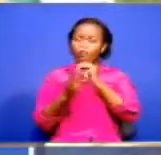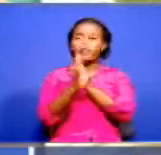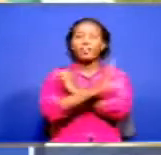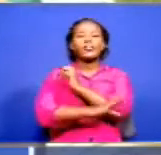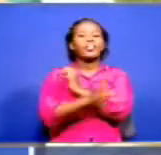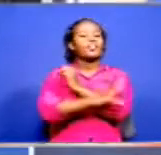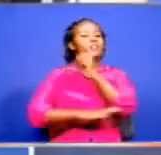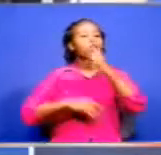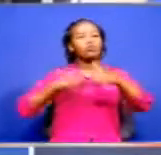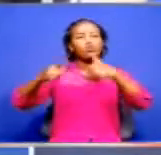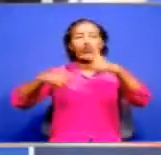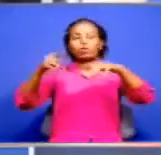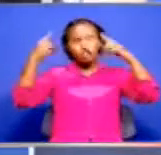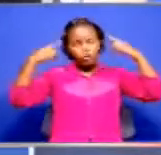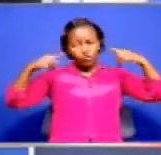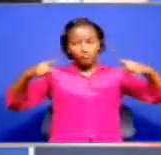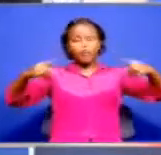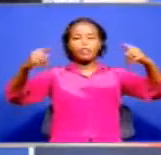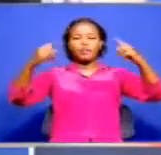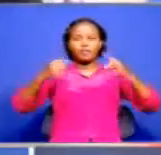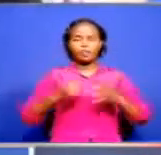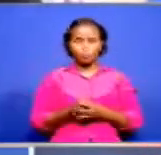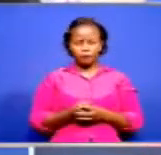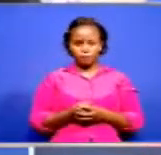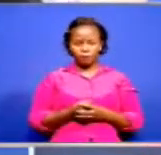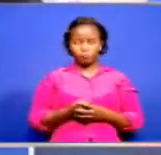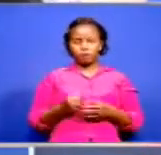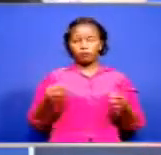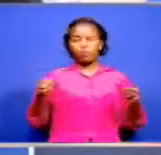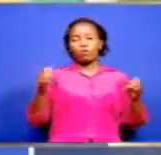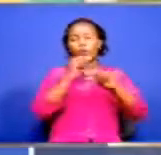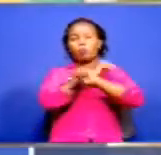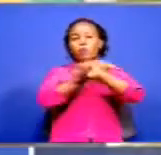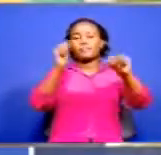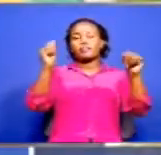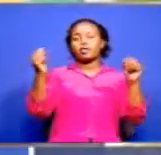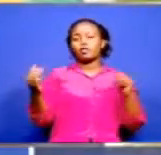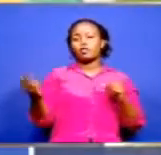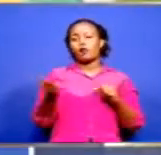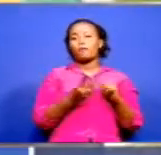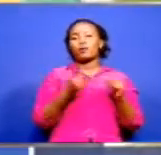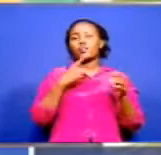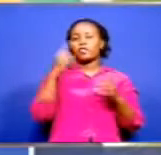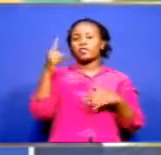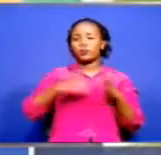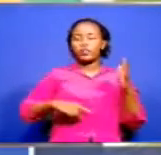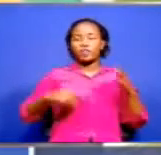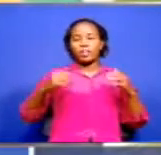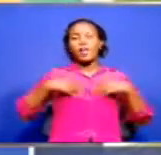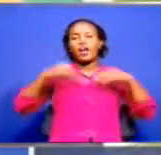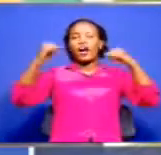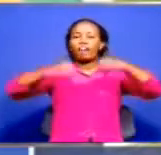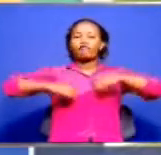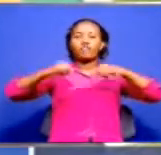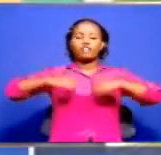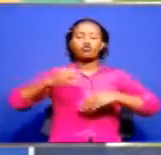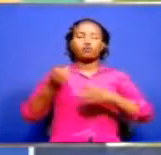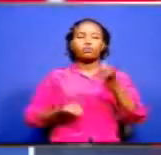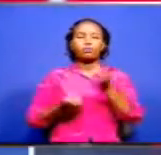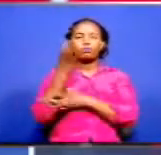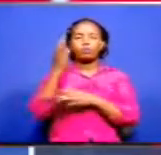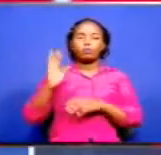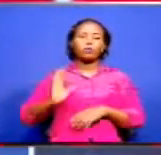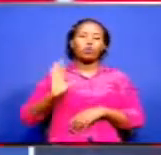utaendelea kuimarika. Kwenye taarifa ya pamoja, Rais Kenyatta na Rais Suluhu waliosema wameafikiana kufufua tume ya pamoja ya